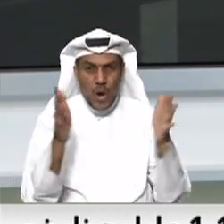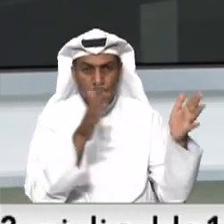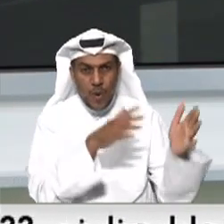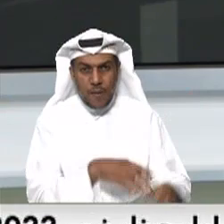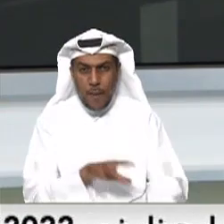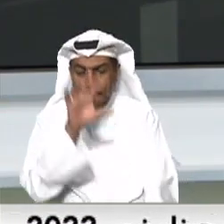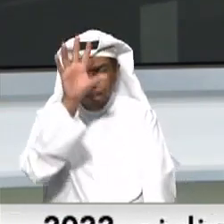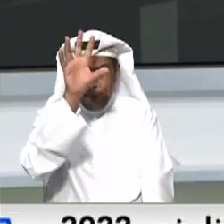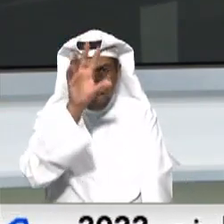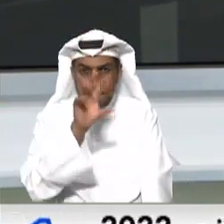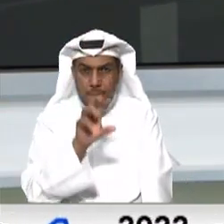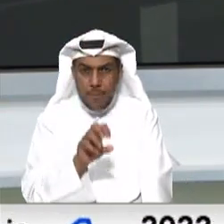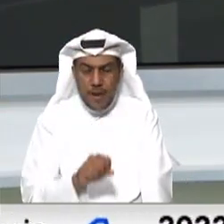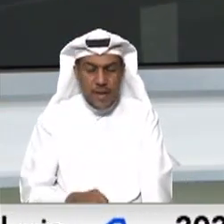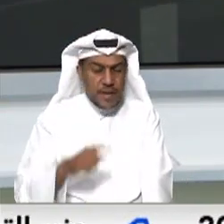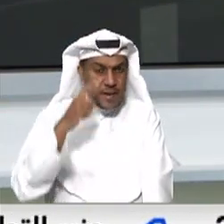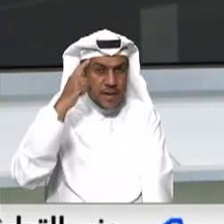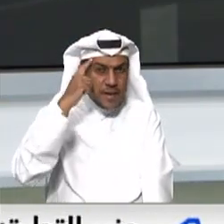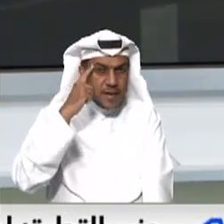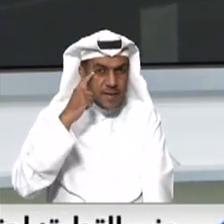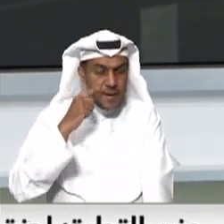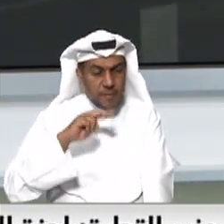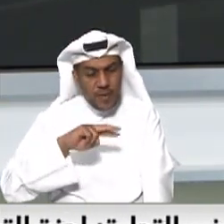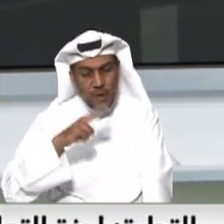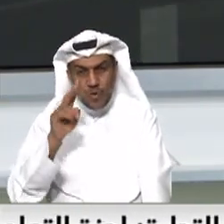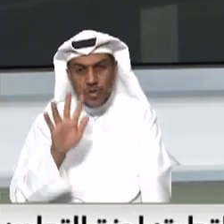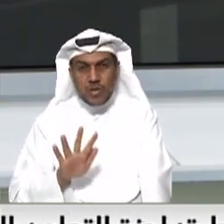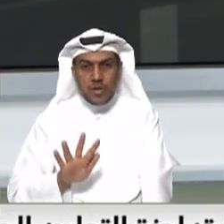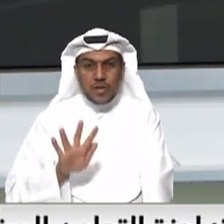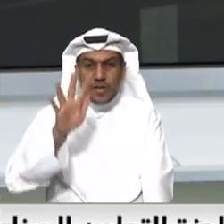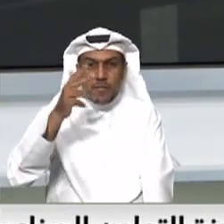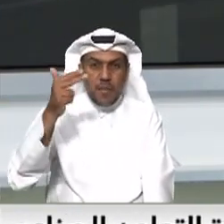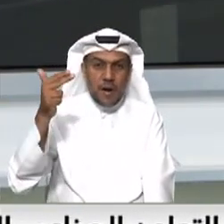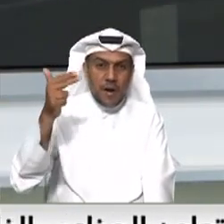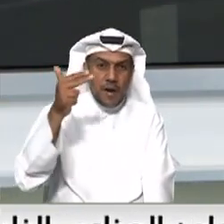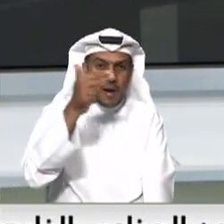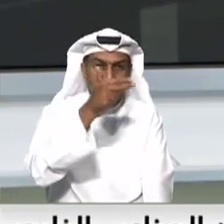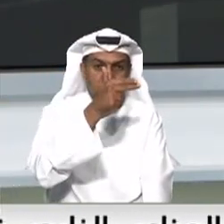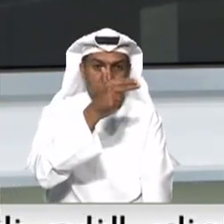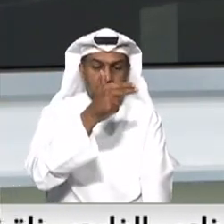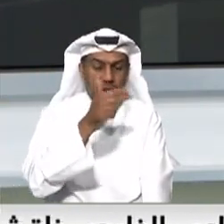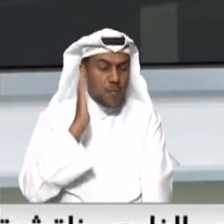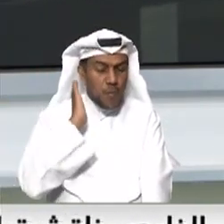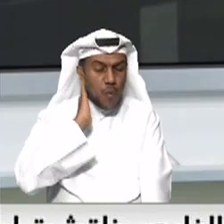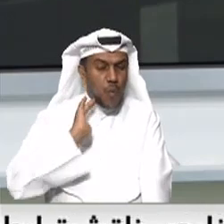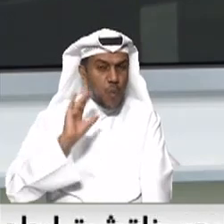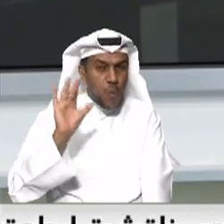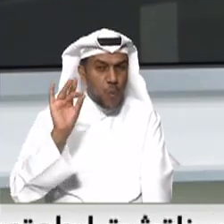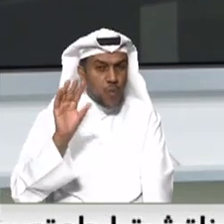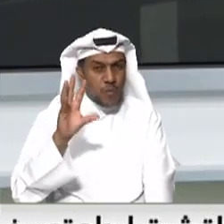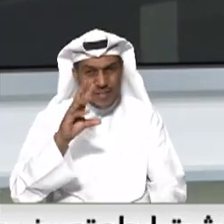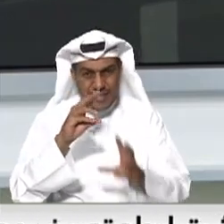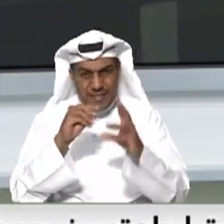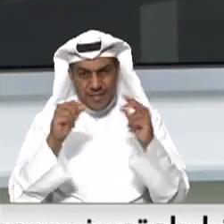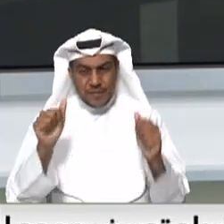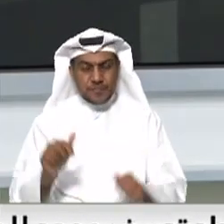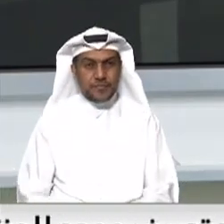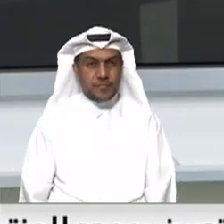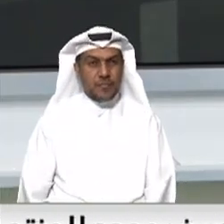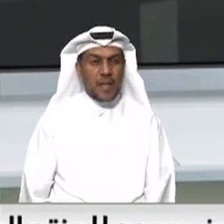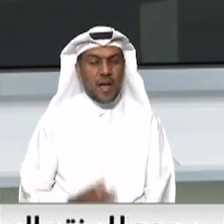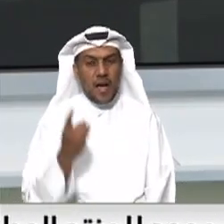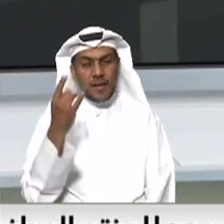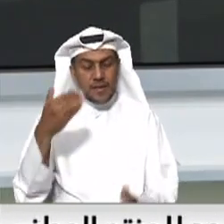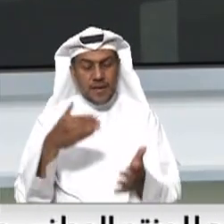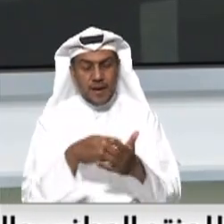خلال المساء ويوم السبت باذن الله يقلب الهواء الى شمال الغربي وتتراجع نسب الرطوبه والاحساس بالرطوبه سرعه الرياح راح تكون نشطه من عشره